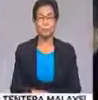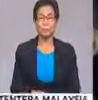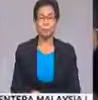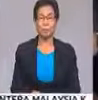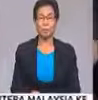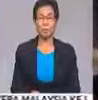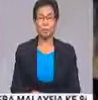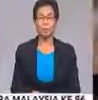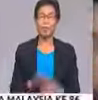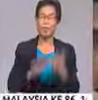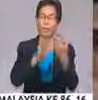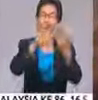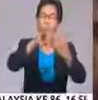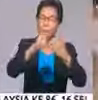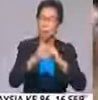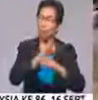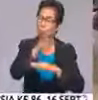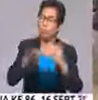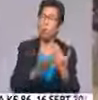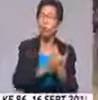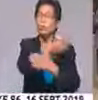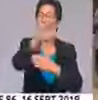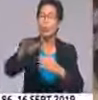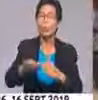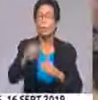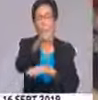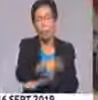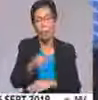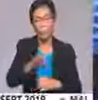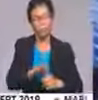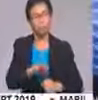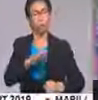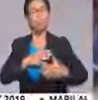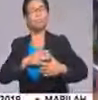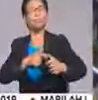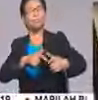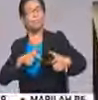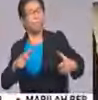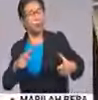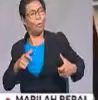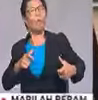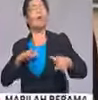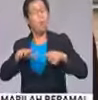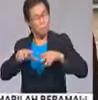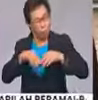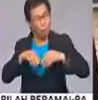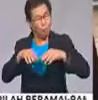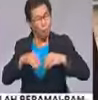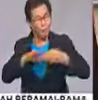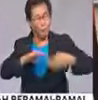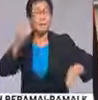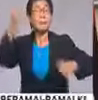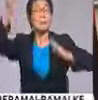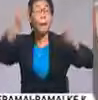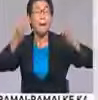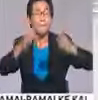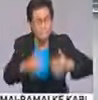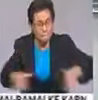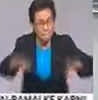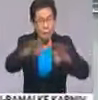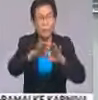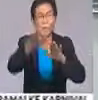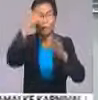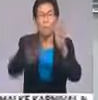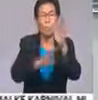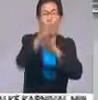Dalam mendepani isu ini, semua pihak perlu berjiwa besar untuk mengakui bahasa Malaysia merupakan medium penting dalam membangunkan negara